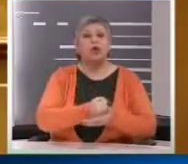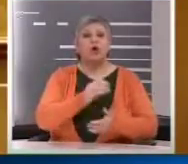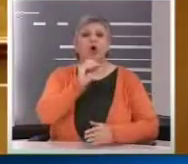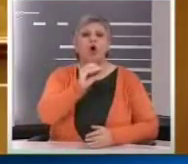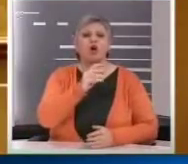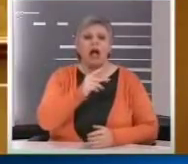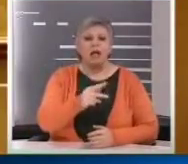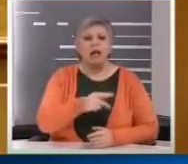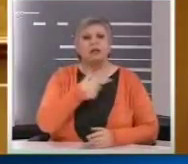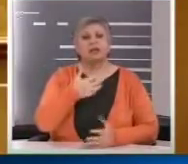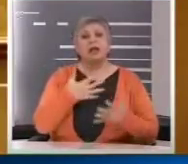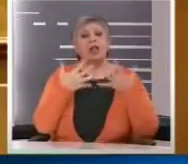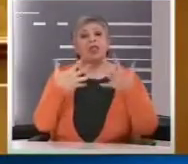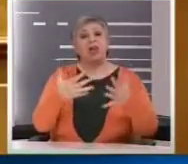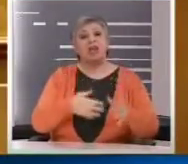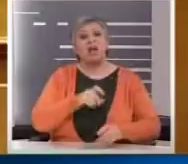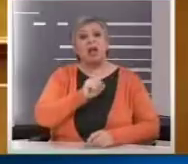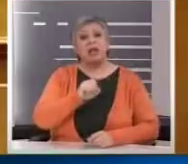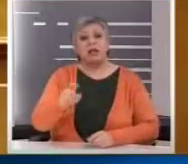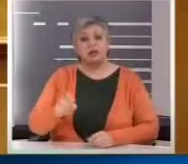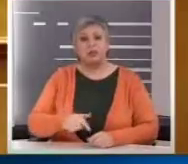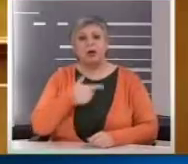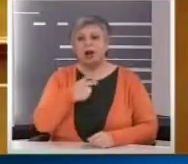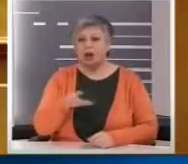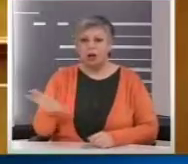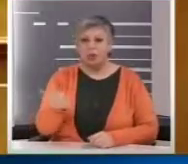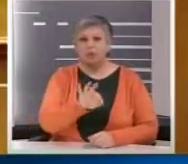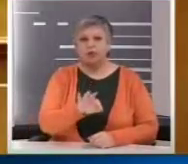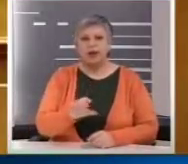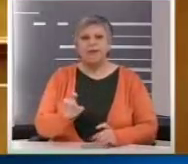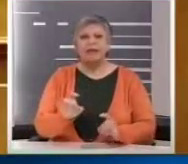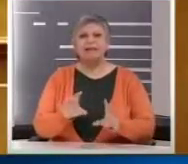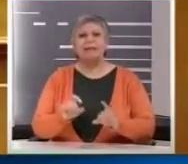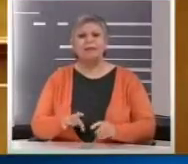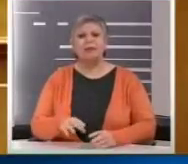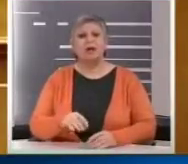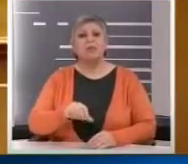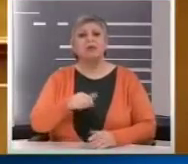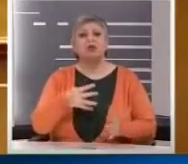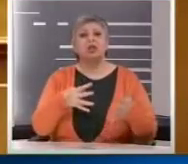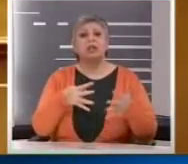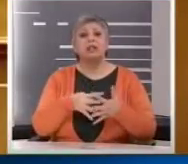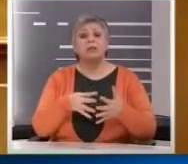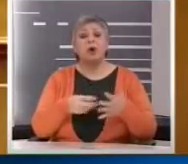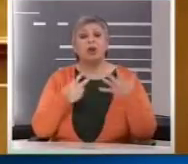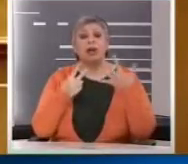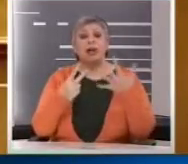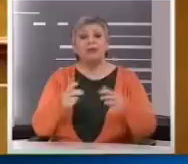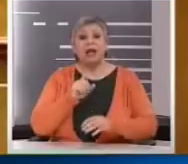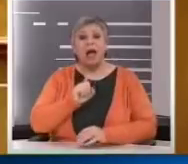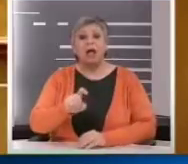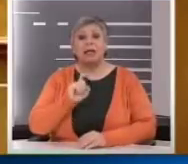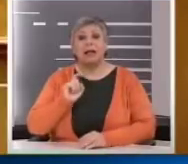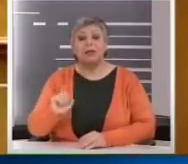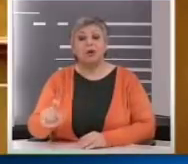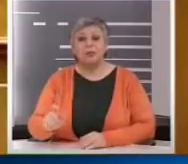αναπτύξει νέες δομές και να προσλάβει προσωπικό. Δεν προσέλαβε άνθρωπο και στα πρώτα τιμολόγια για 7 εκατομμύρια ευρώ δαπάνη δεν υπάρχει